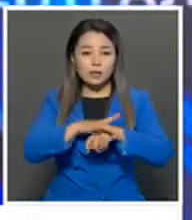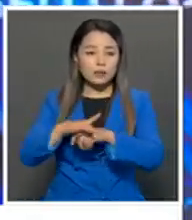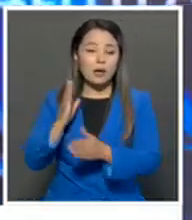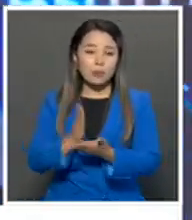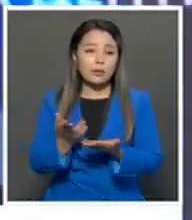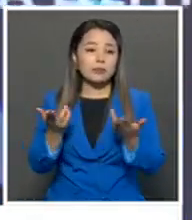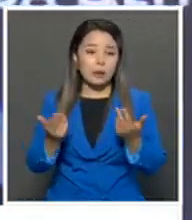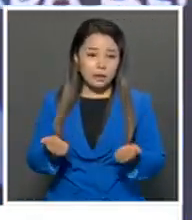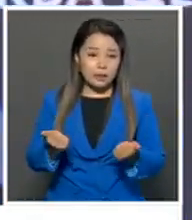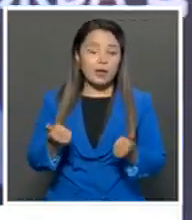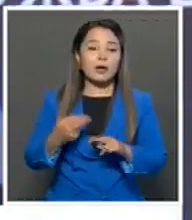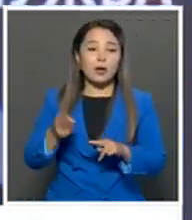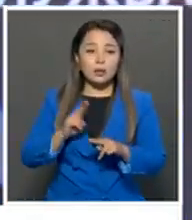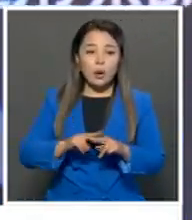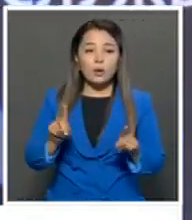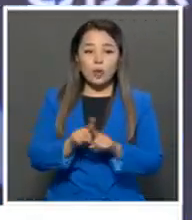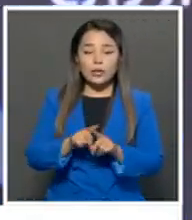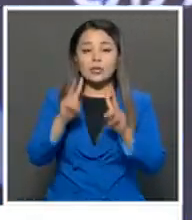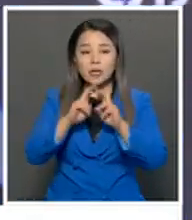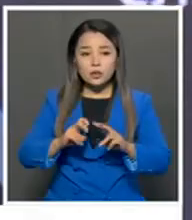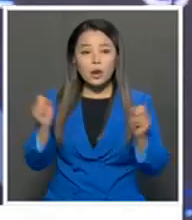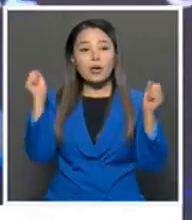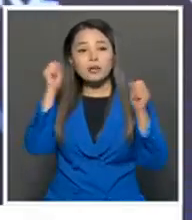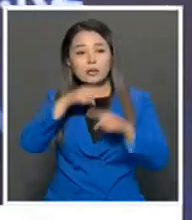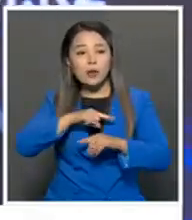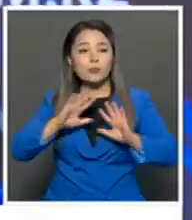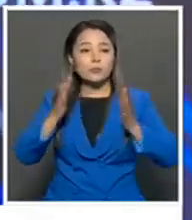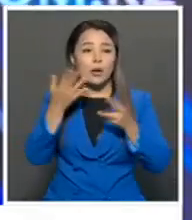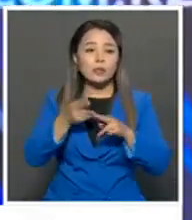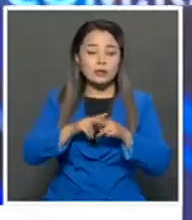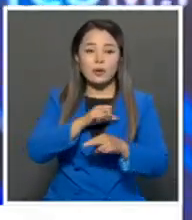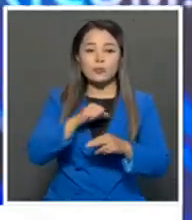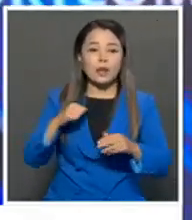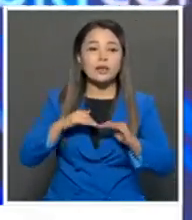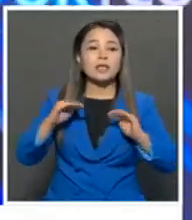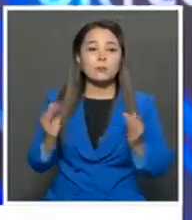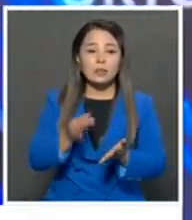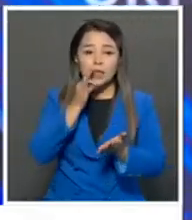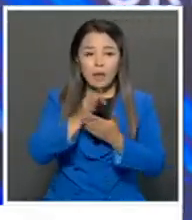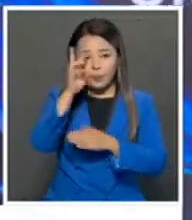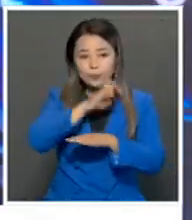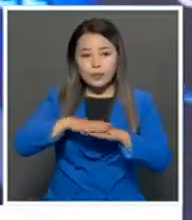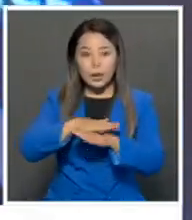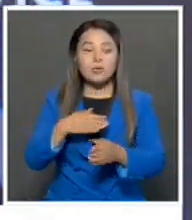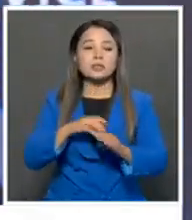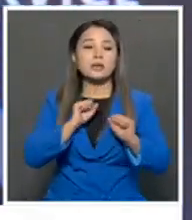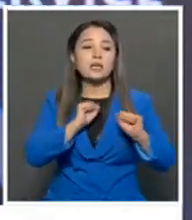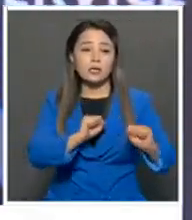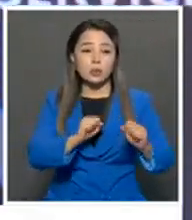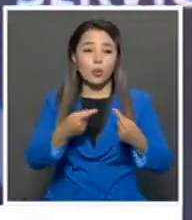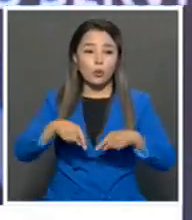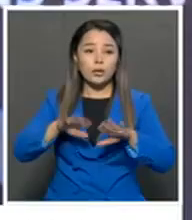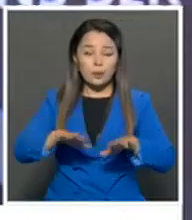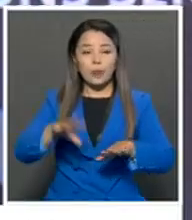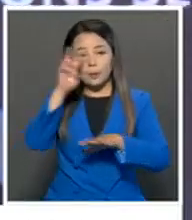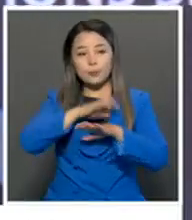мысалы тексерген кезде де ол анықталатын болса, біріншіден ең кем дегенде мемлекеттік сақтандыру қор сол